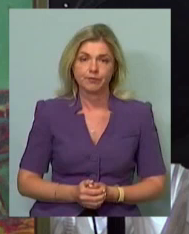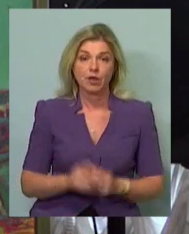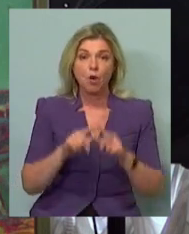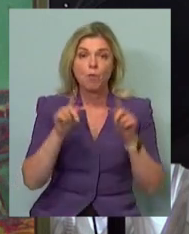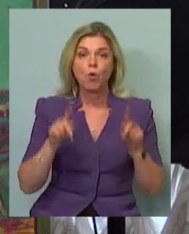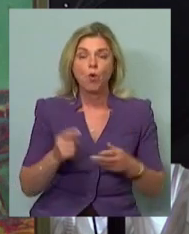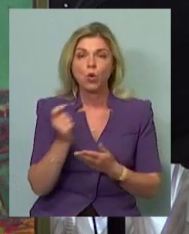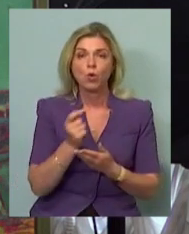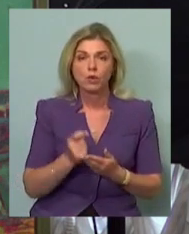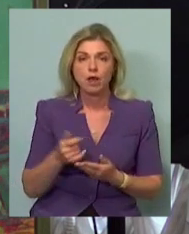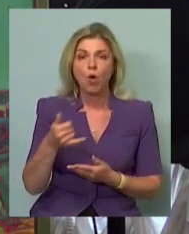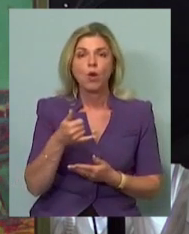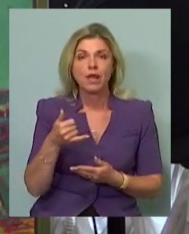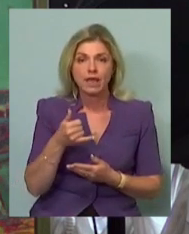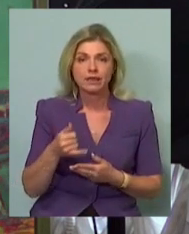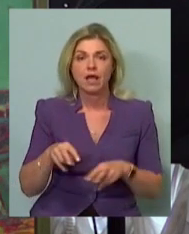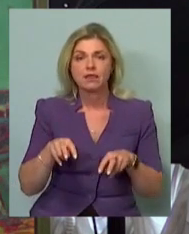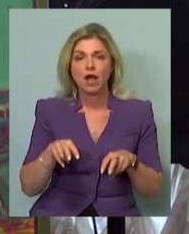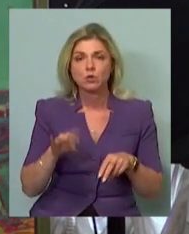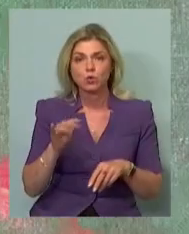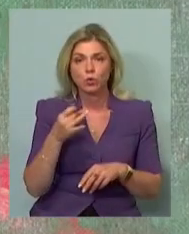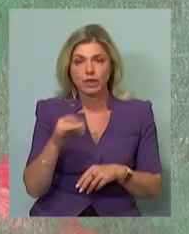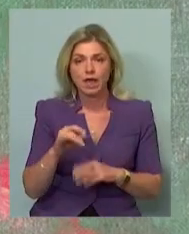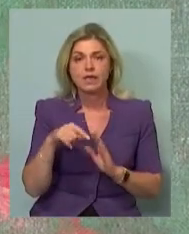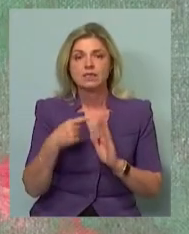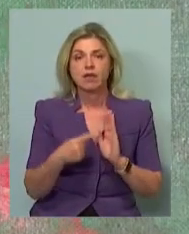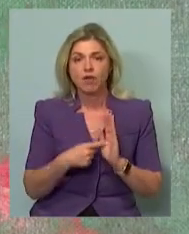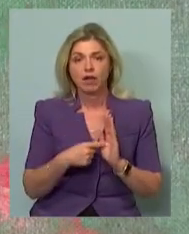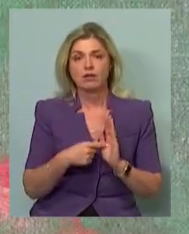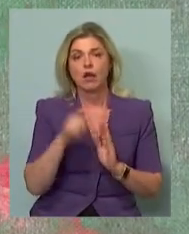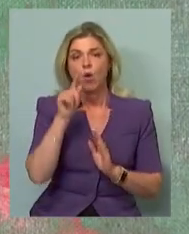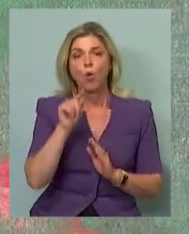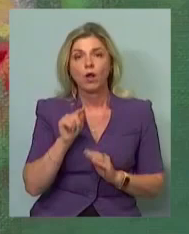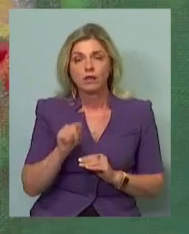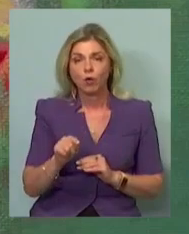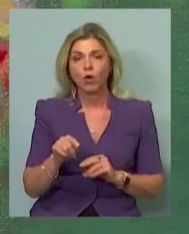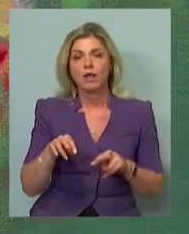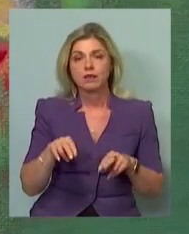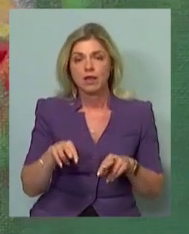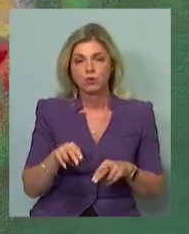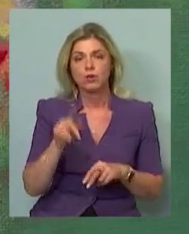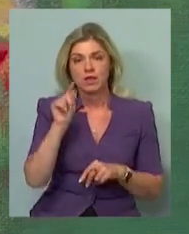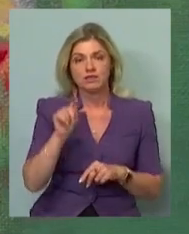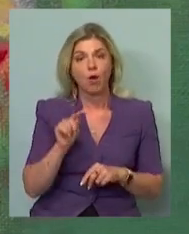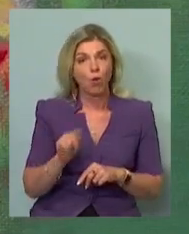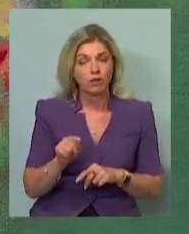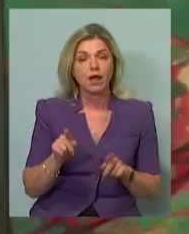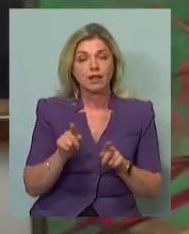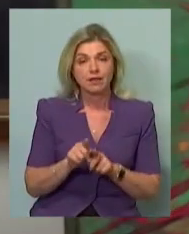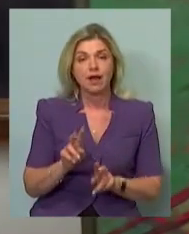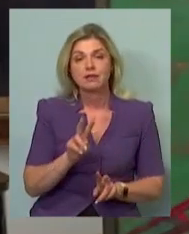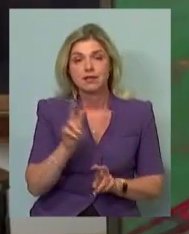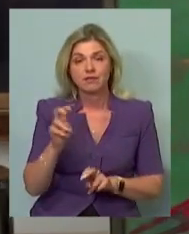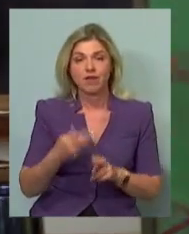Полотно «Олія», «Танцюй» – знак питання, «Знак оклику», «Танцюй» – знак оклику. Так називається ця